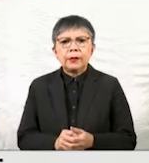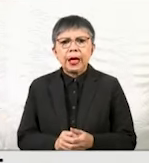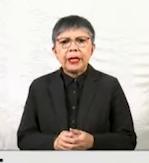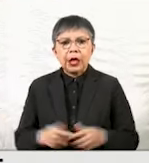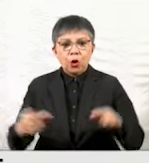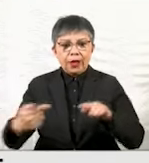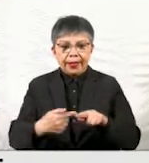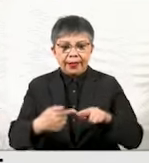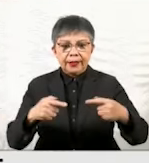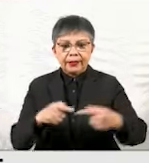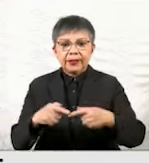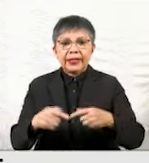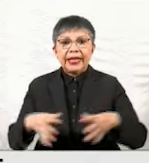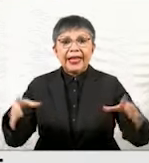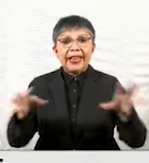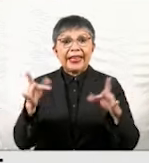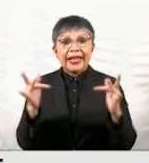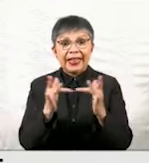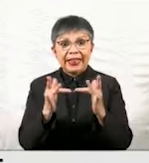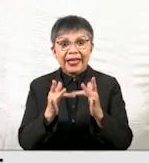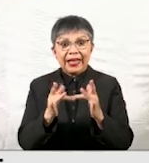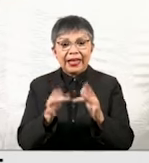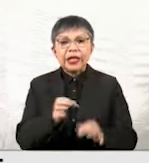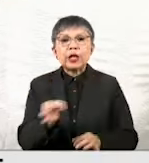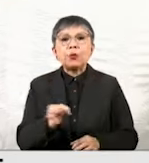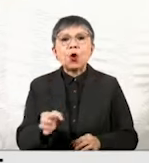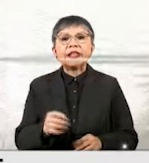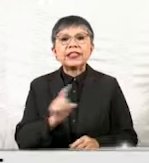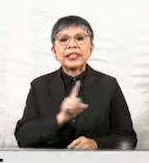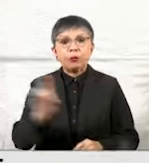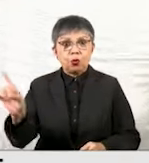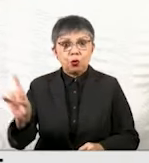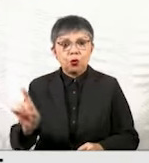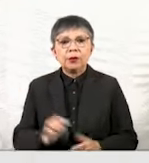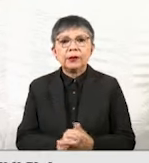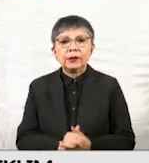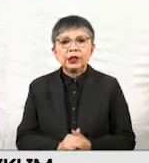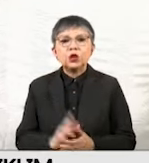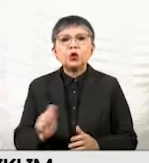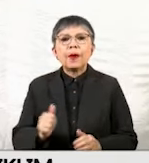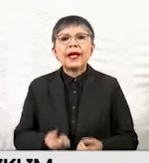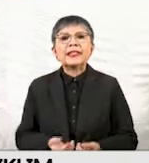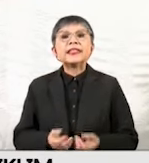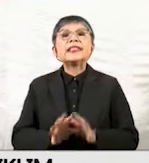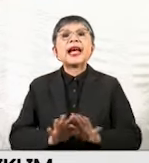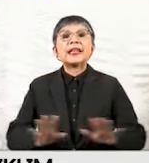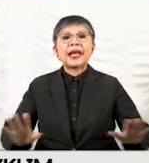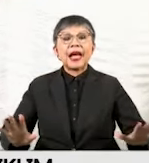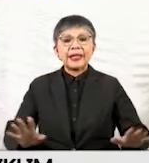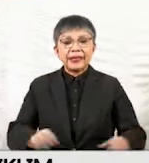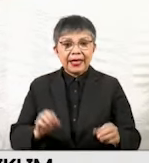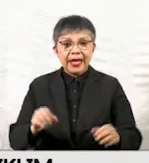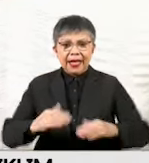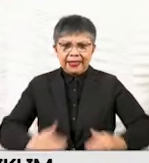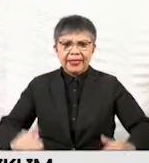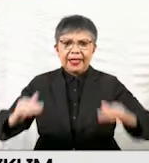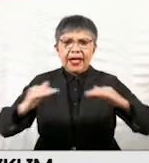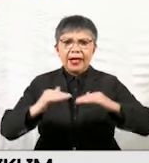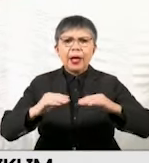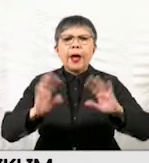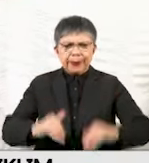konektivitas internet di Kepulauan Seribu sehingga kesejahteraan dan kesetaraan